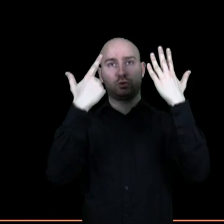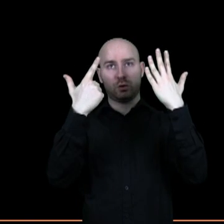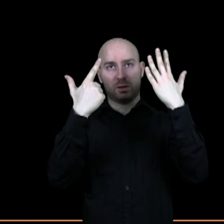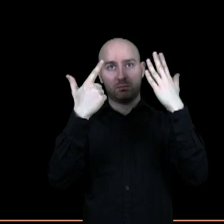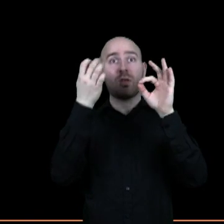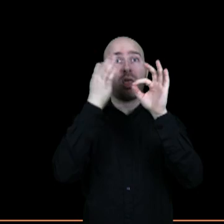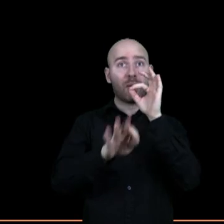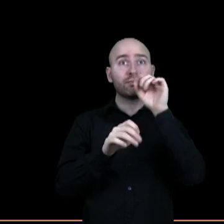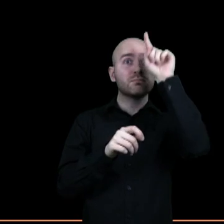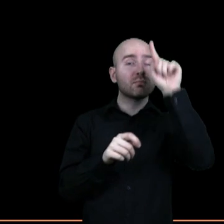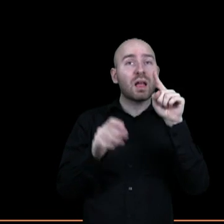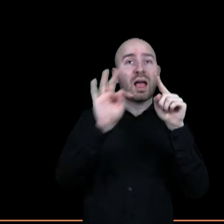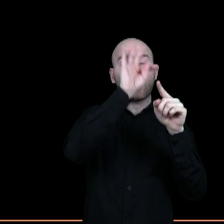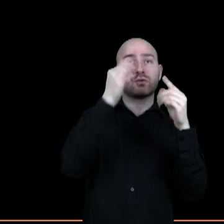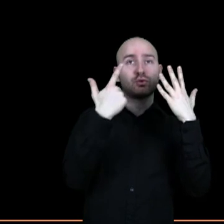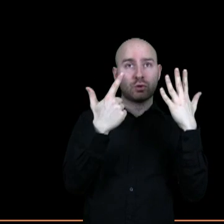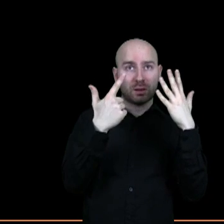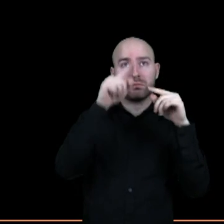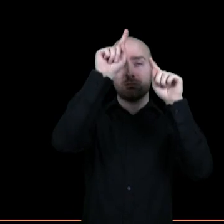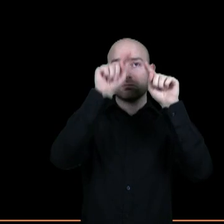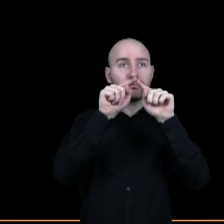się równa F7. Zgadza się.